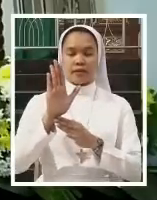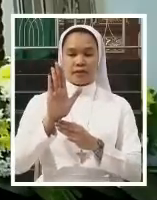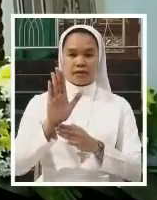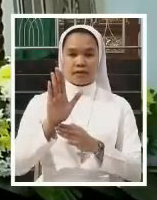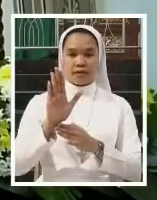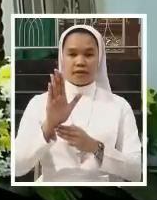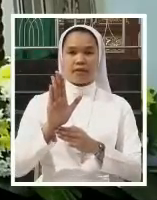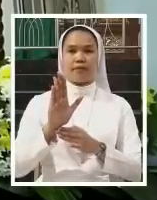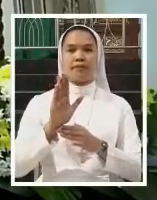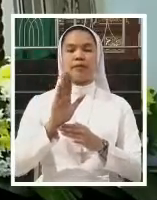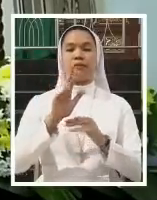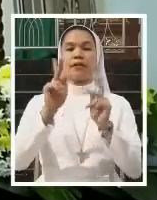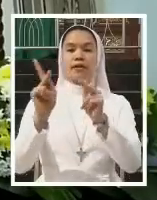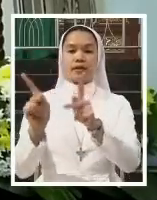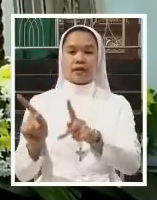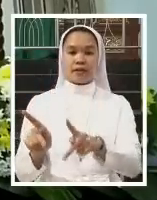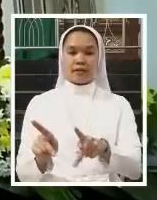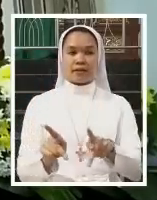asin ang